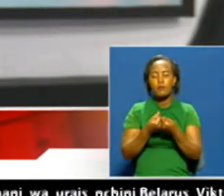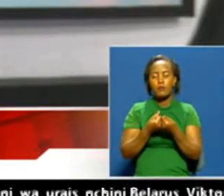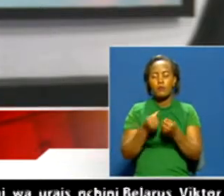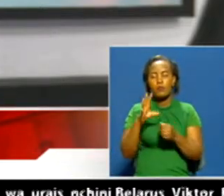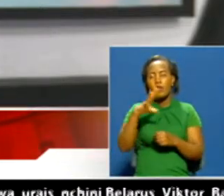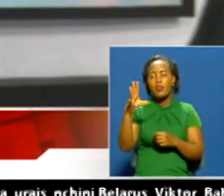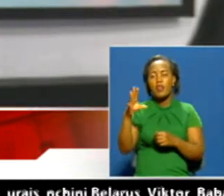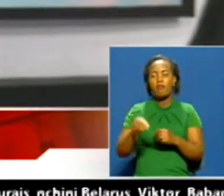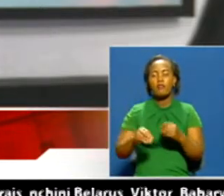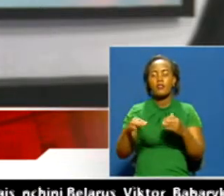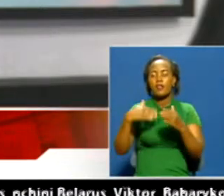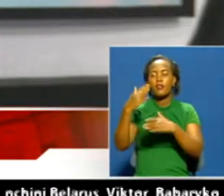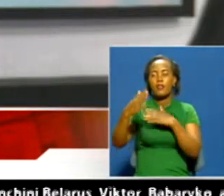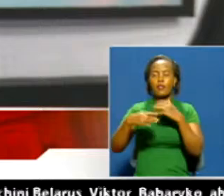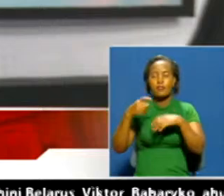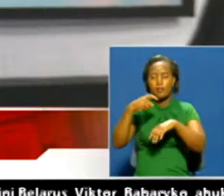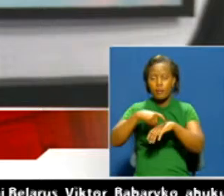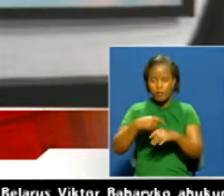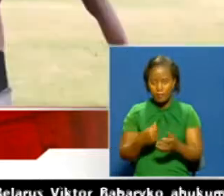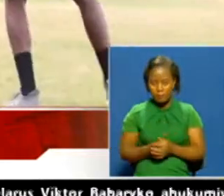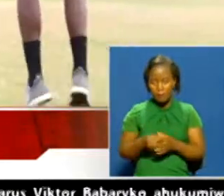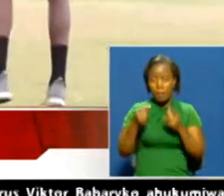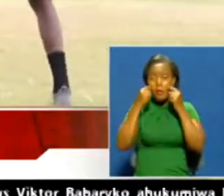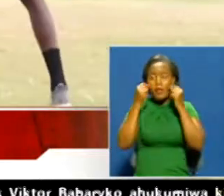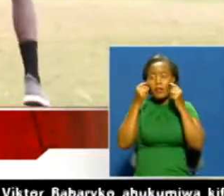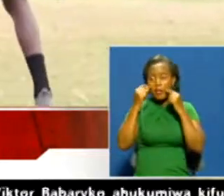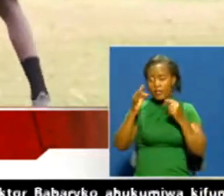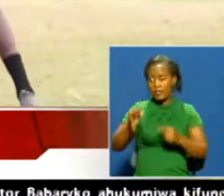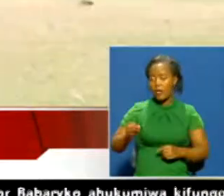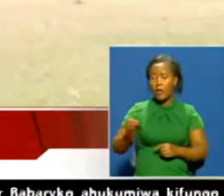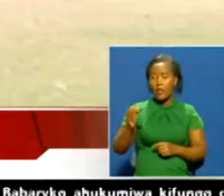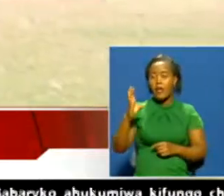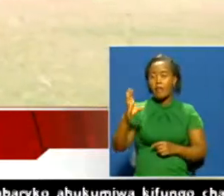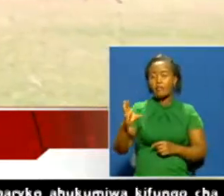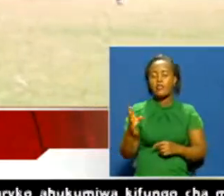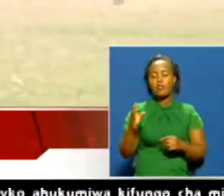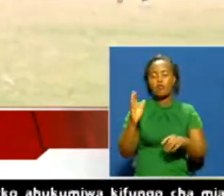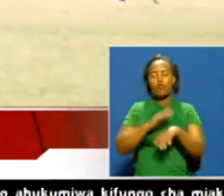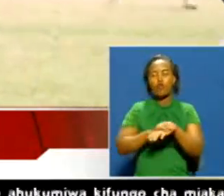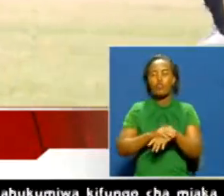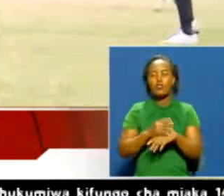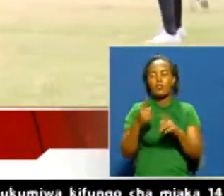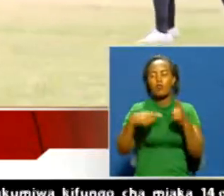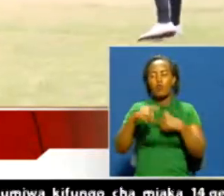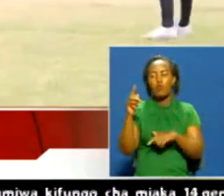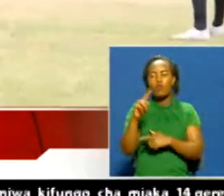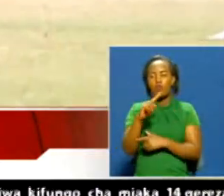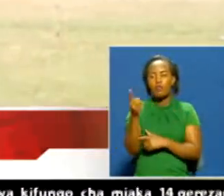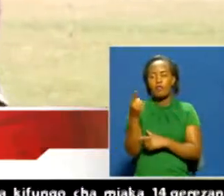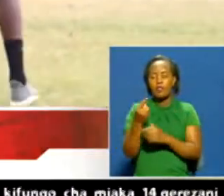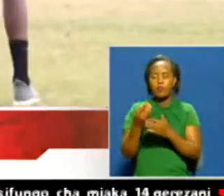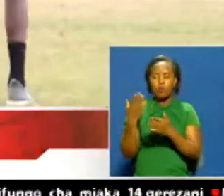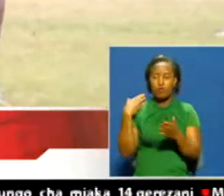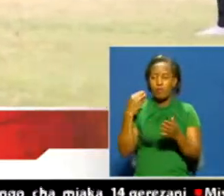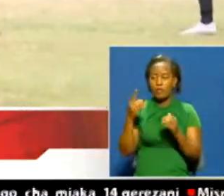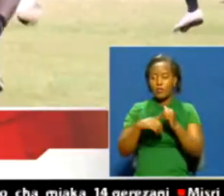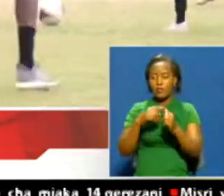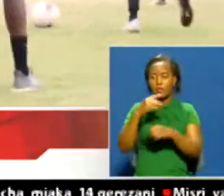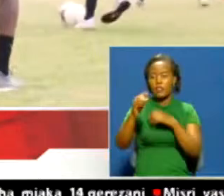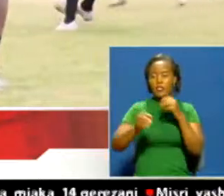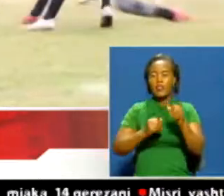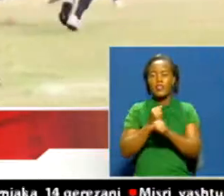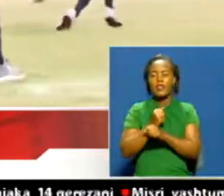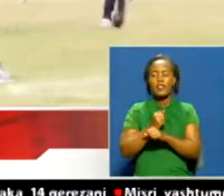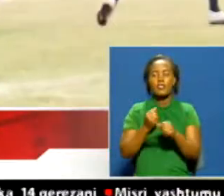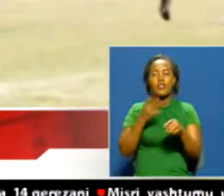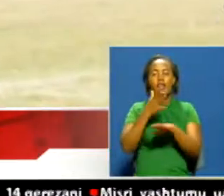msimu ujao. Tusk FC ilijipatia tiketi hiyo kwa mara ya kwanza katika muda wa miaka 6 baada ya kuongoza kwenye msimamo wa